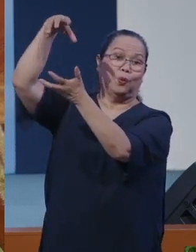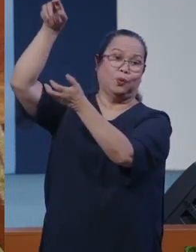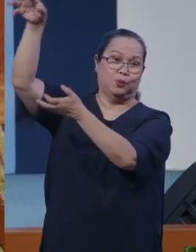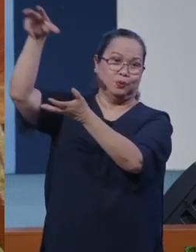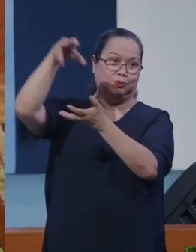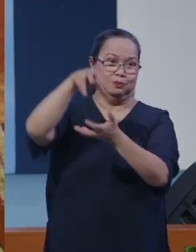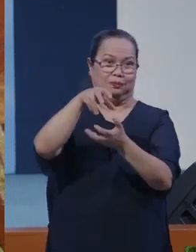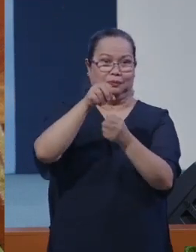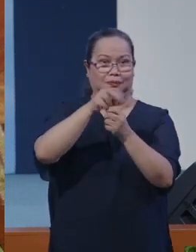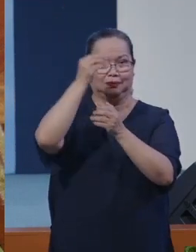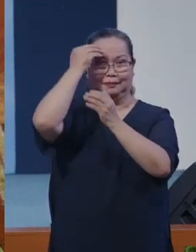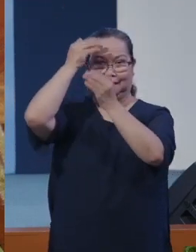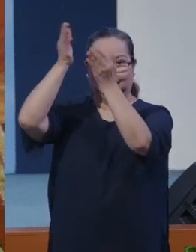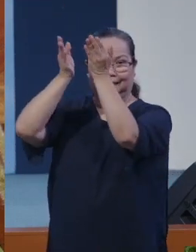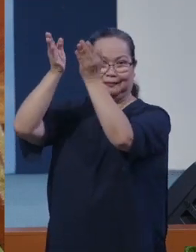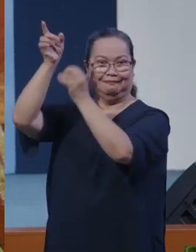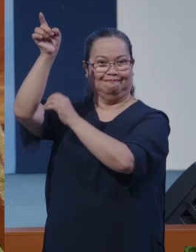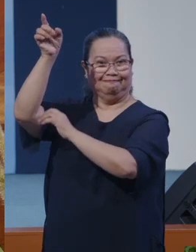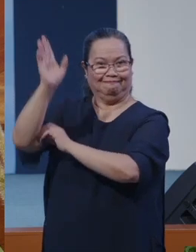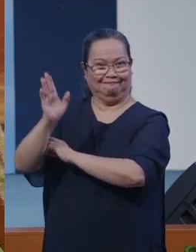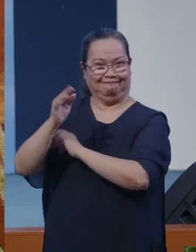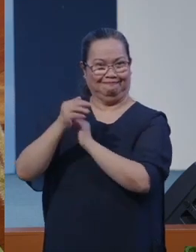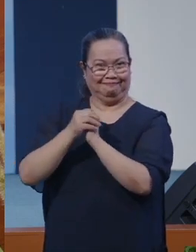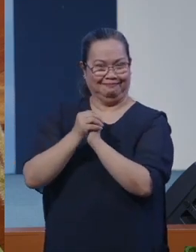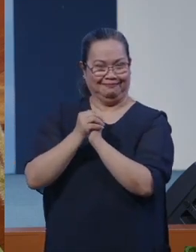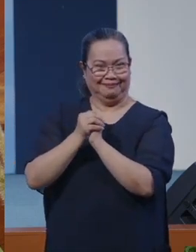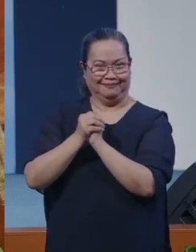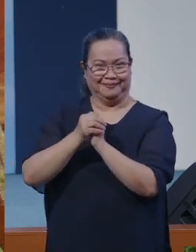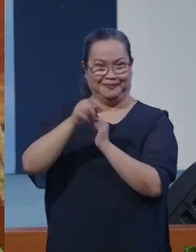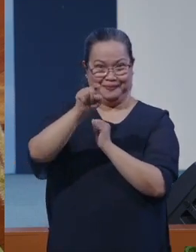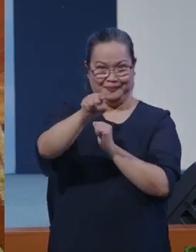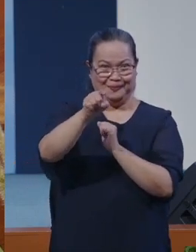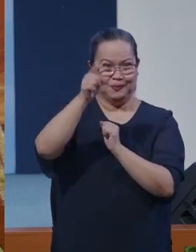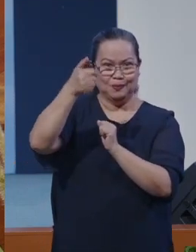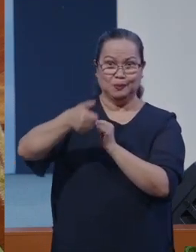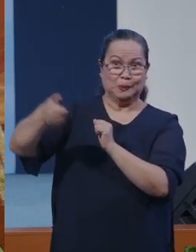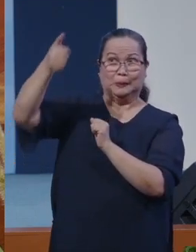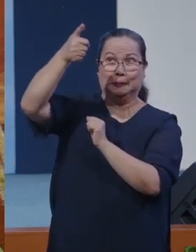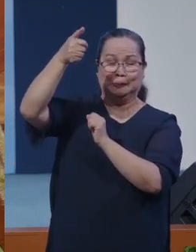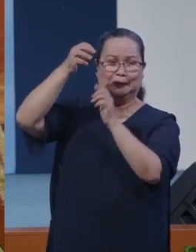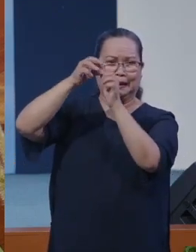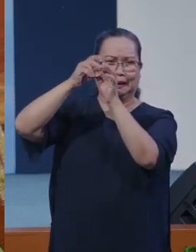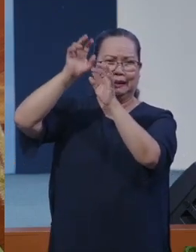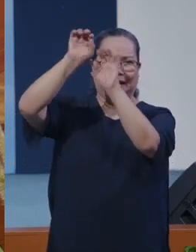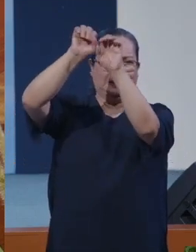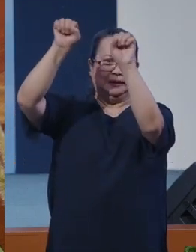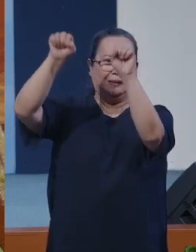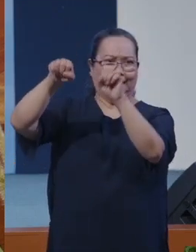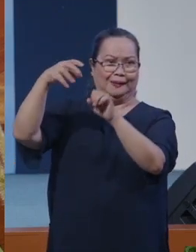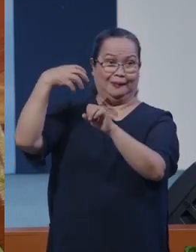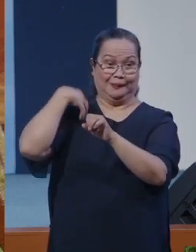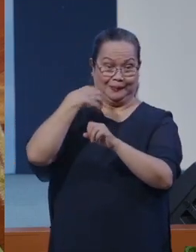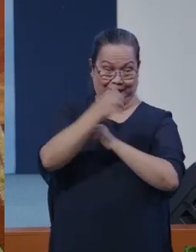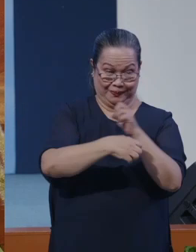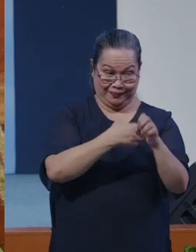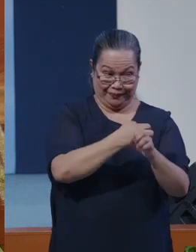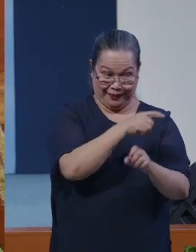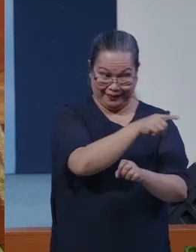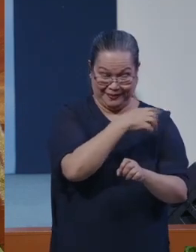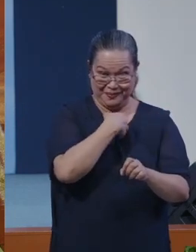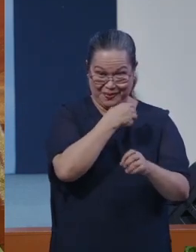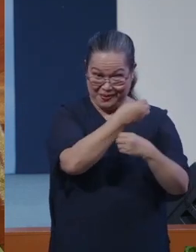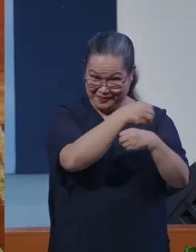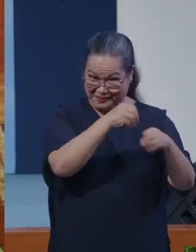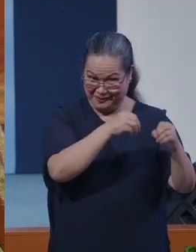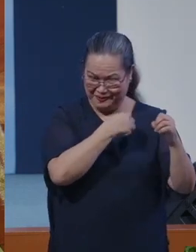ating pinagtatrabahuhan. Mas mataas ang standard niya. Yung earthly boss natin, mababa lang ang standard